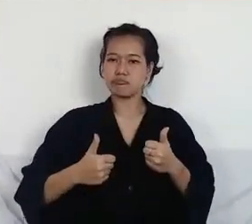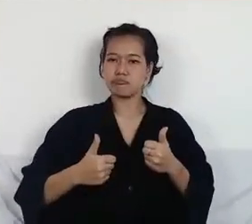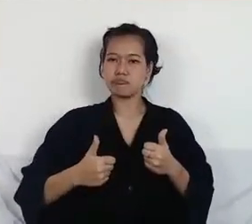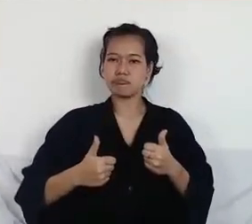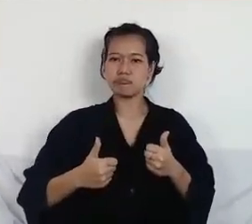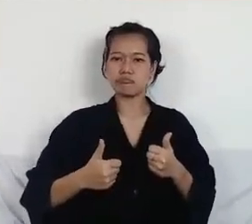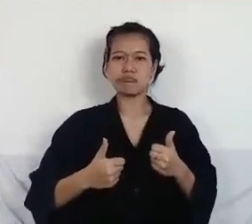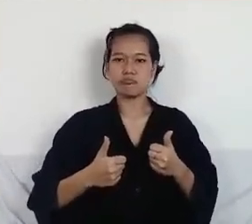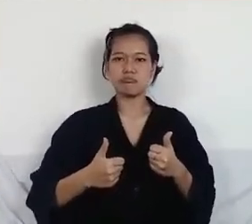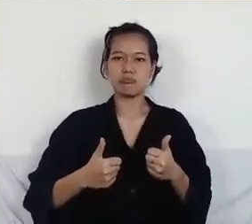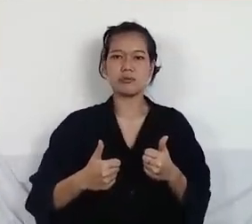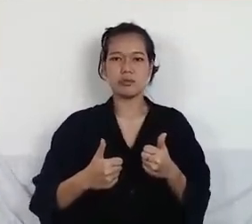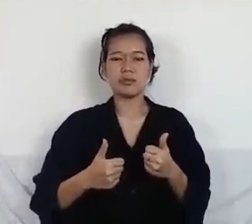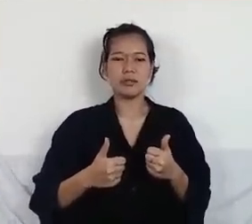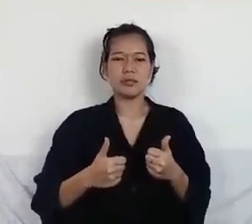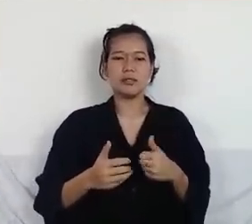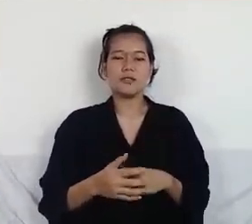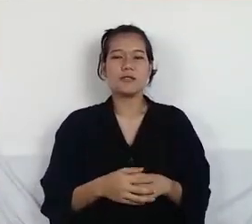Menjunjung tinggi.